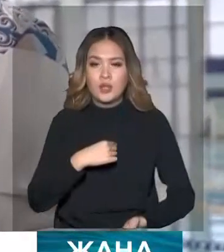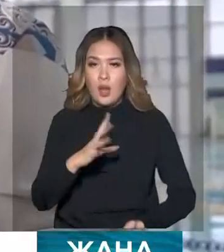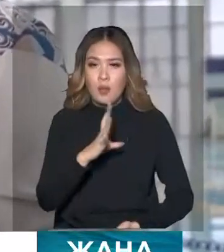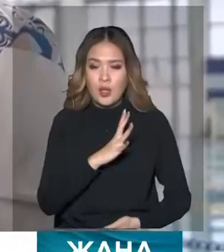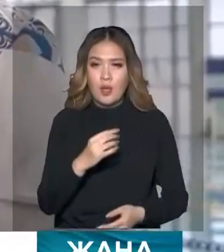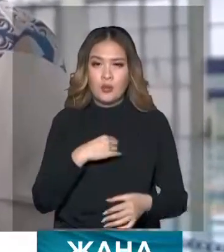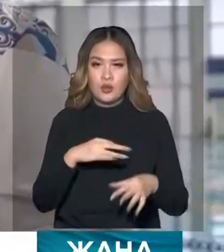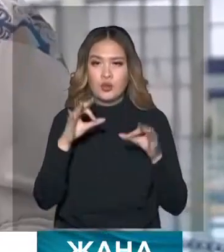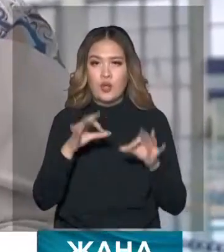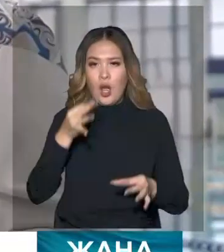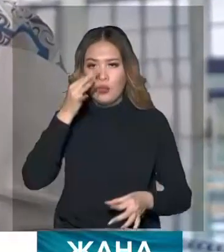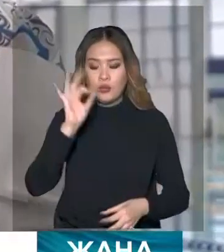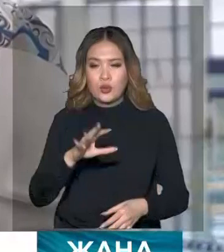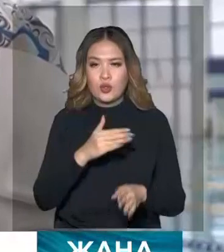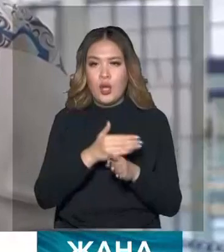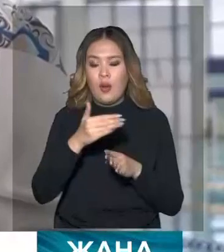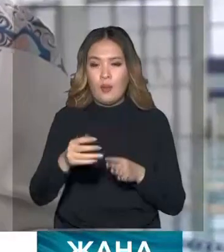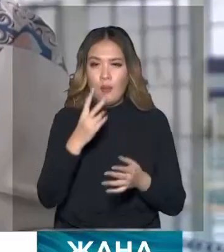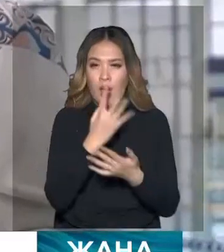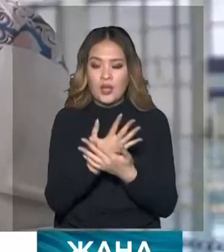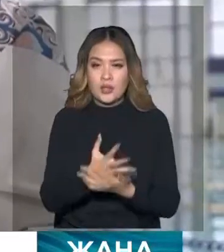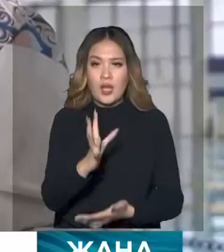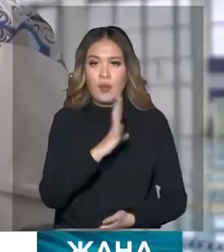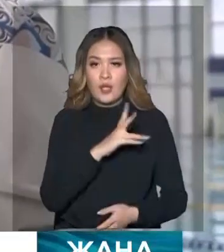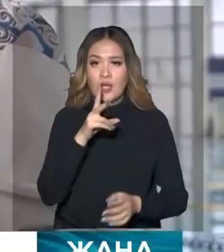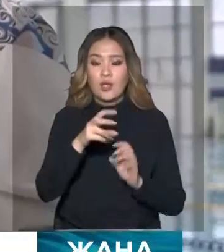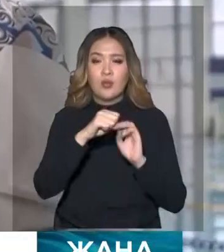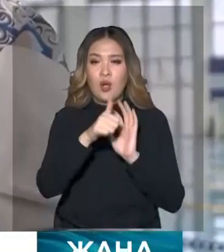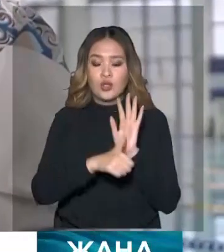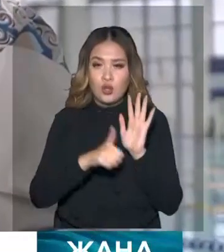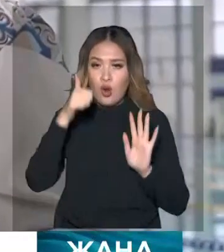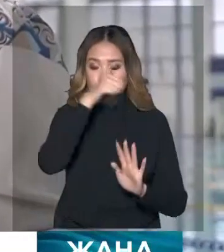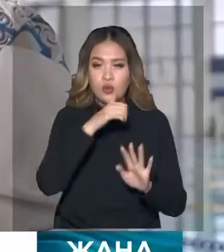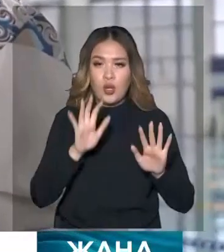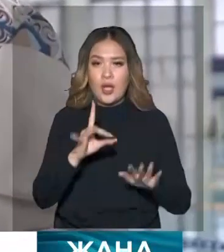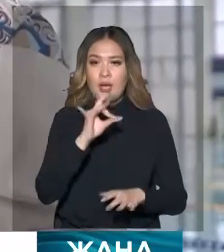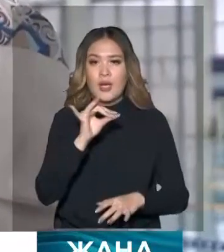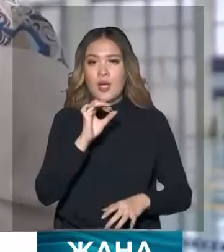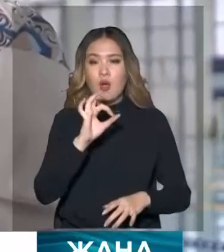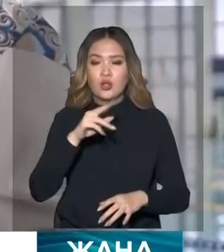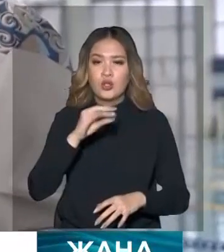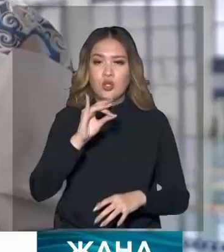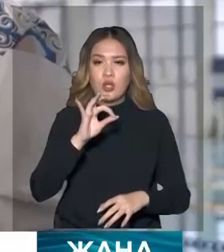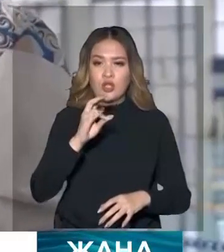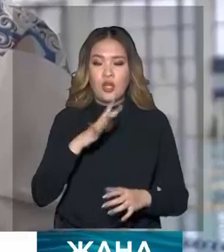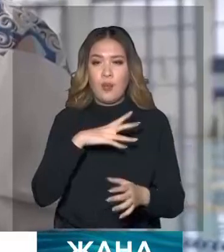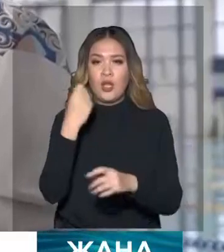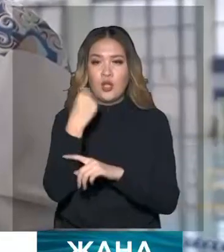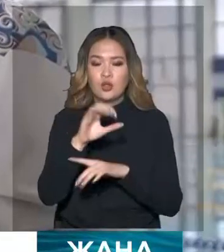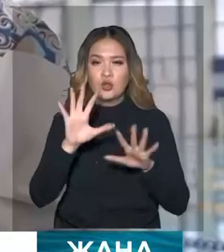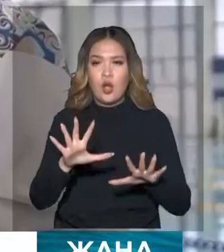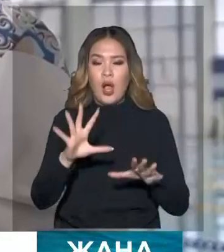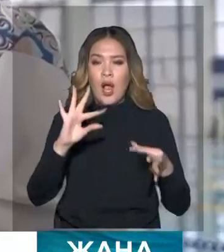ресми түрде тәжірибем кейінірек белгіленді. Оған қоса 2016 жылы ғана Рио-де-Жанейродан жеңіске жеткенімде ғана